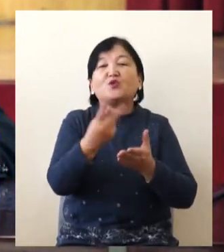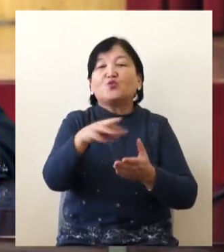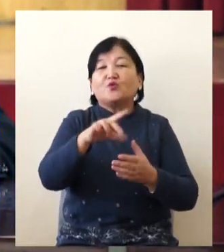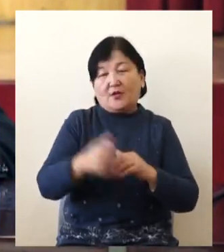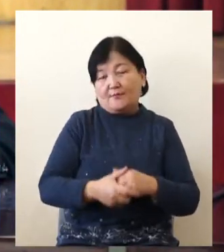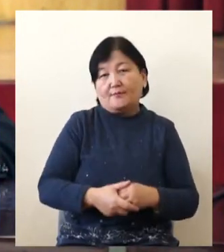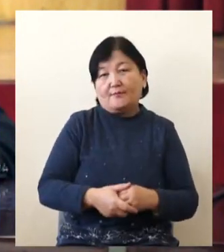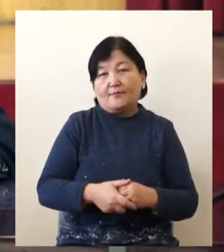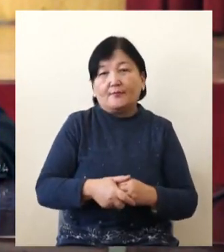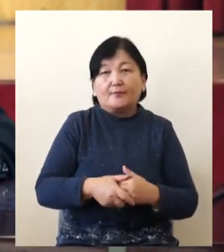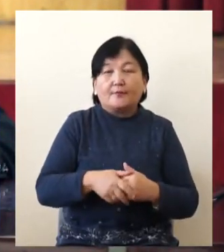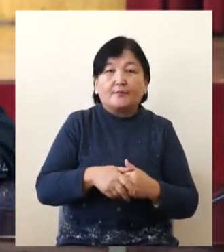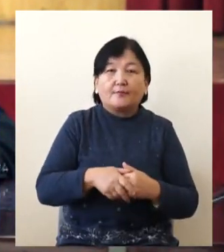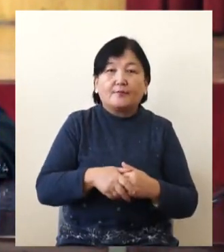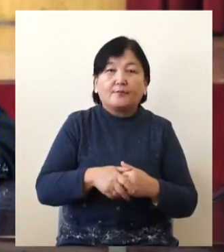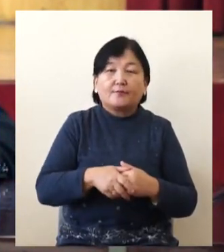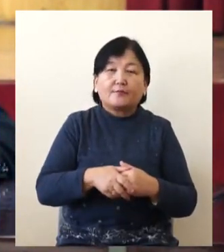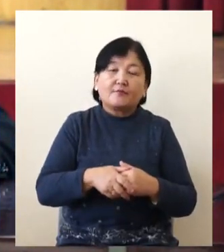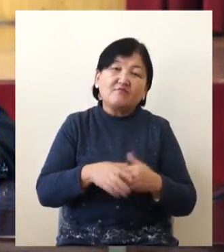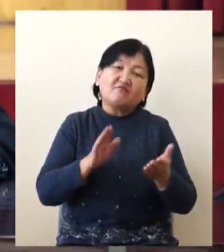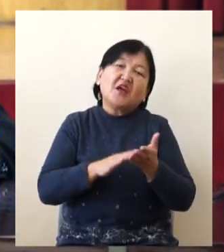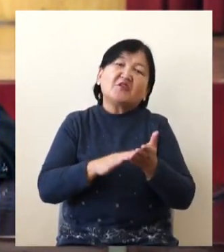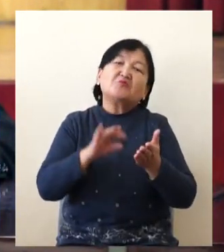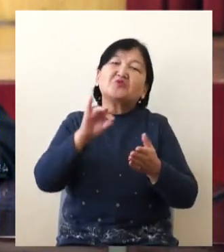За яг хэвдээ бас тадорхойштай юм